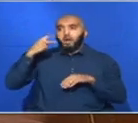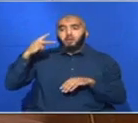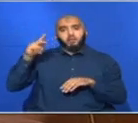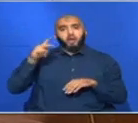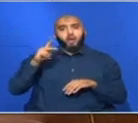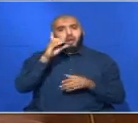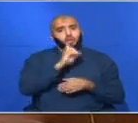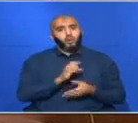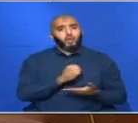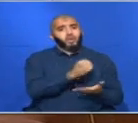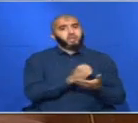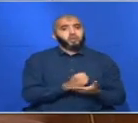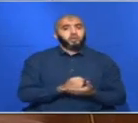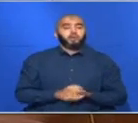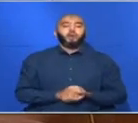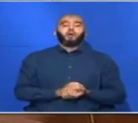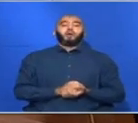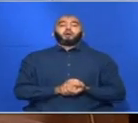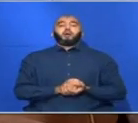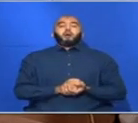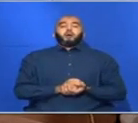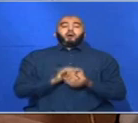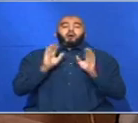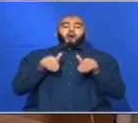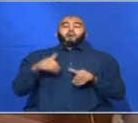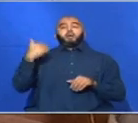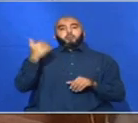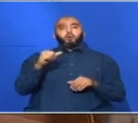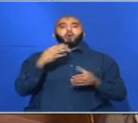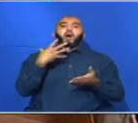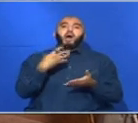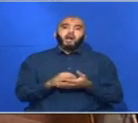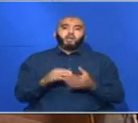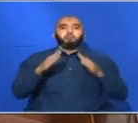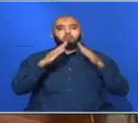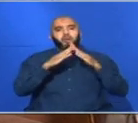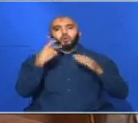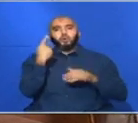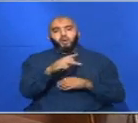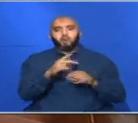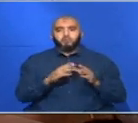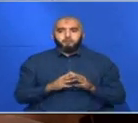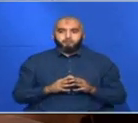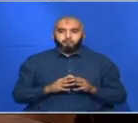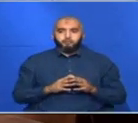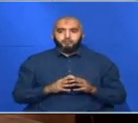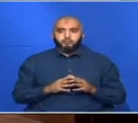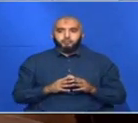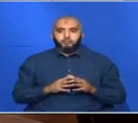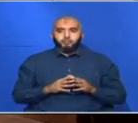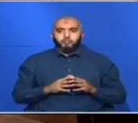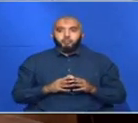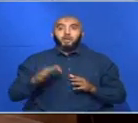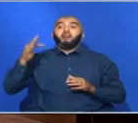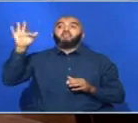سببا ان تشتروا بيتا خاصا بكم وسلاما على المرسلين والحمد لله رب العالمين الاخوه عندما